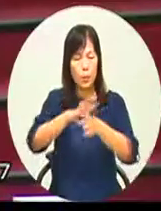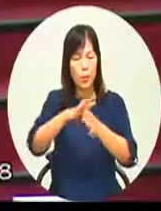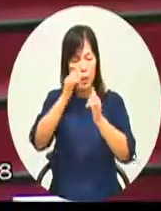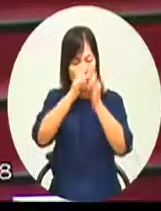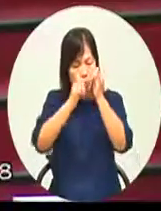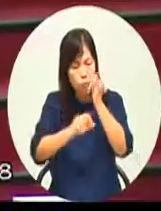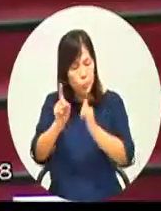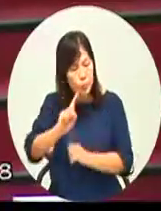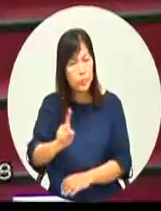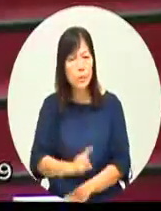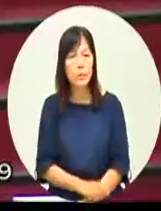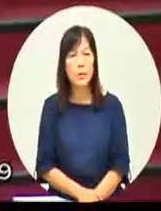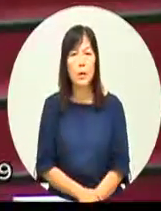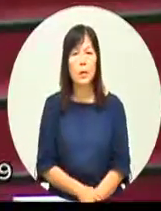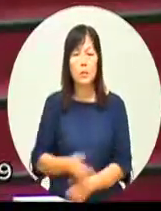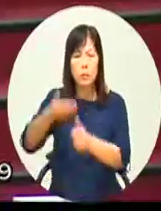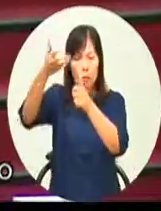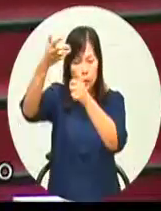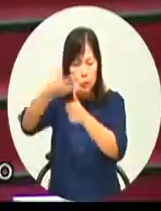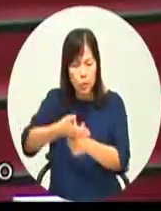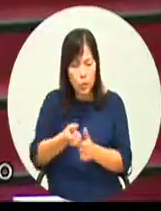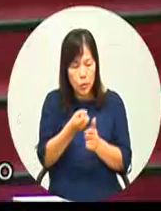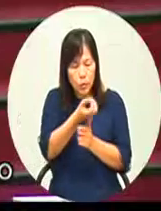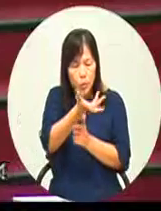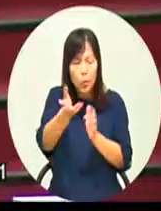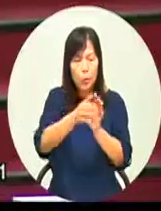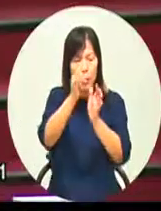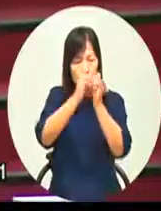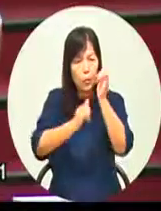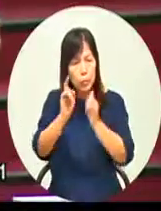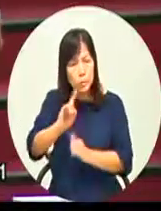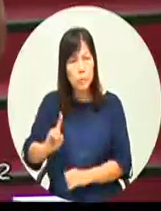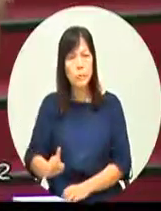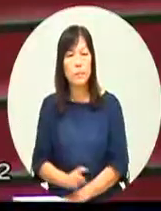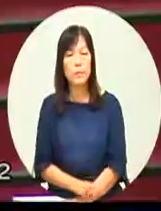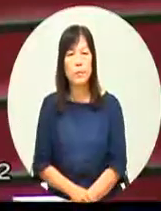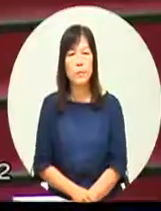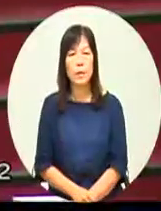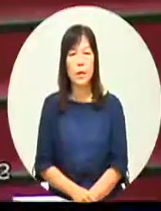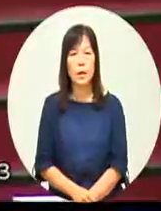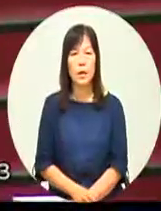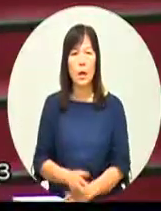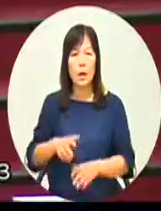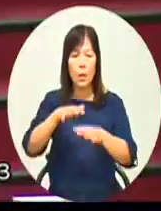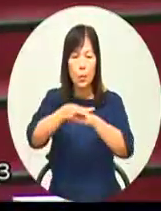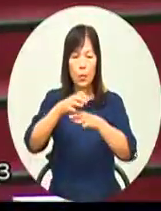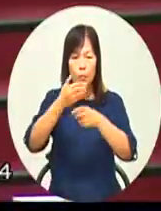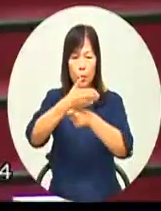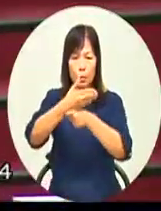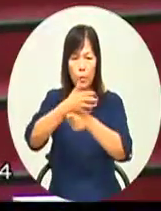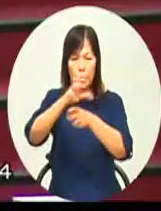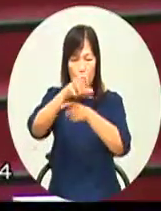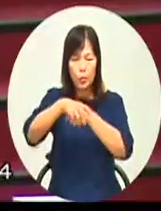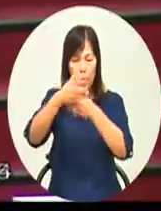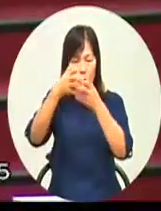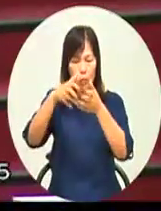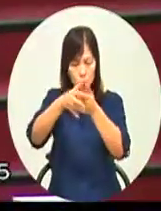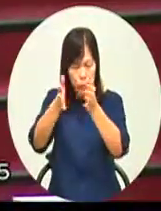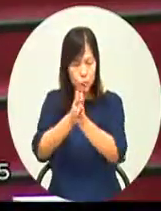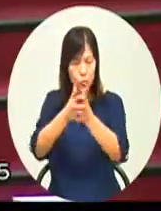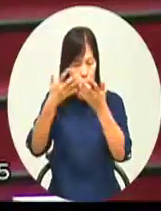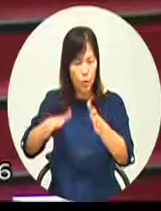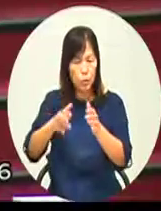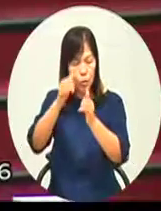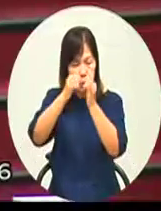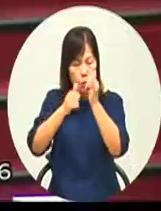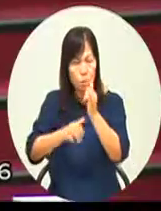何，它的传说故事。因为部落族很多的传说故事，那么我希望观光